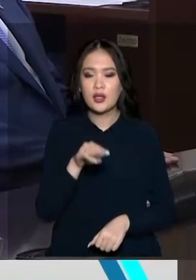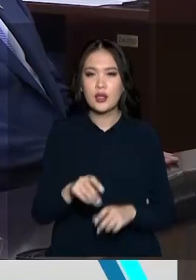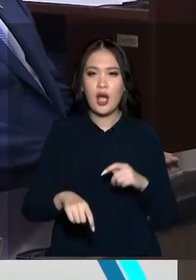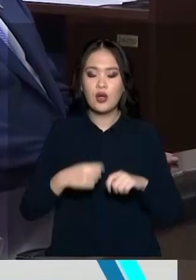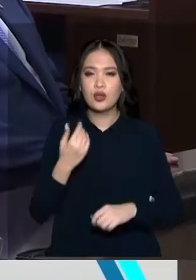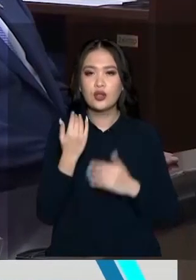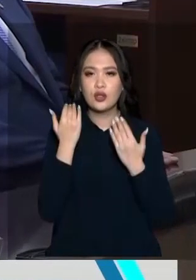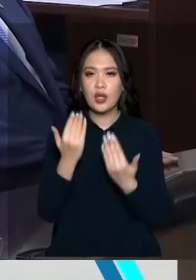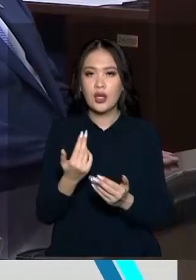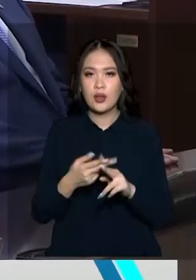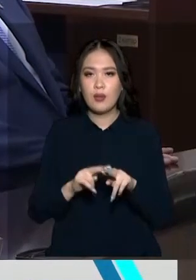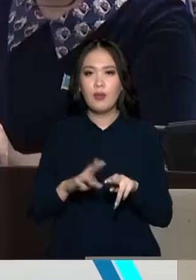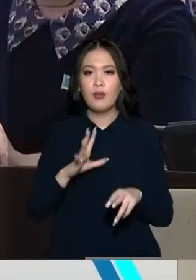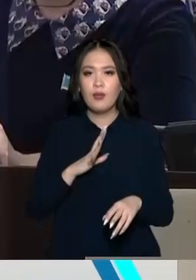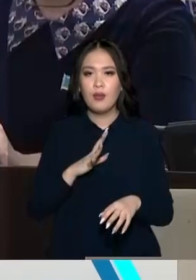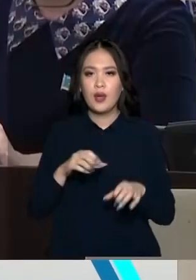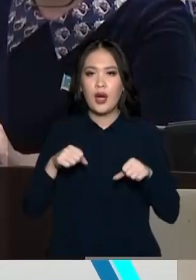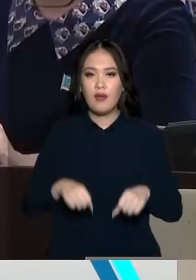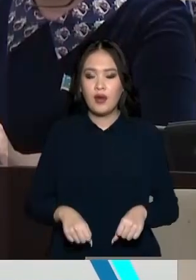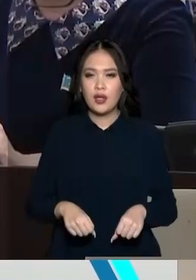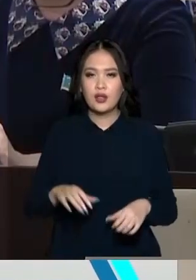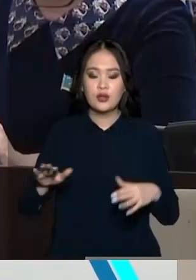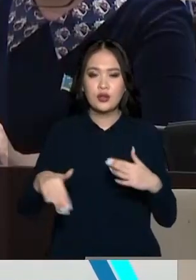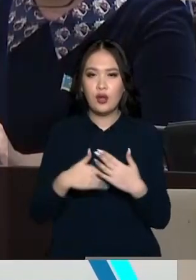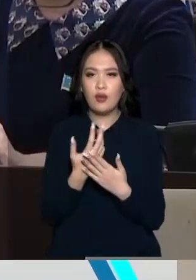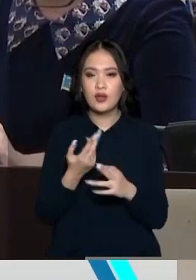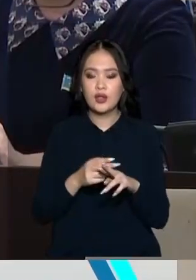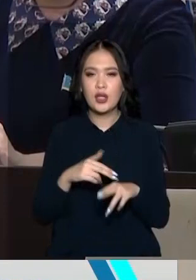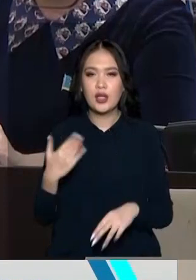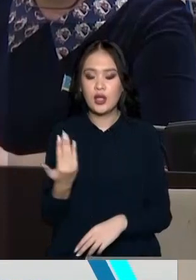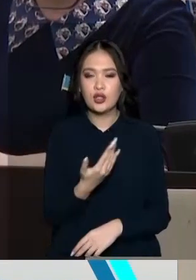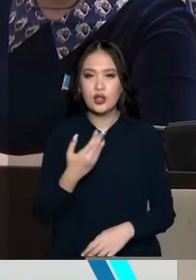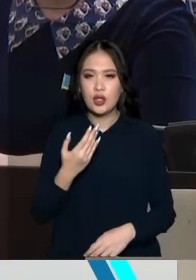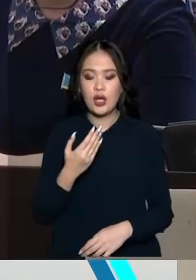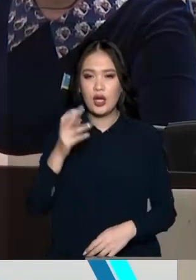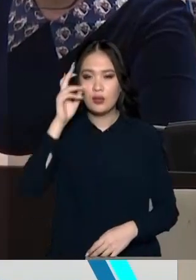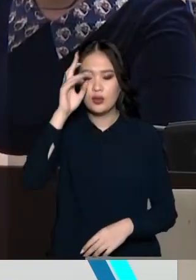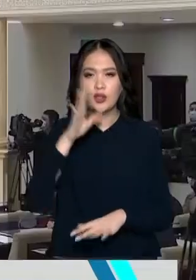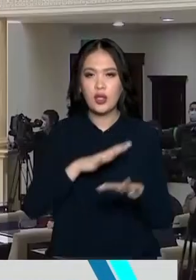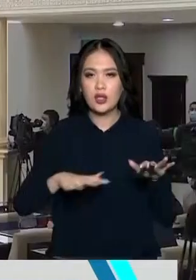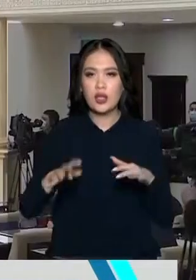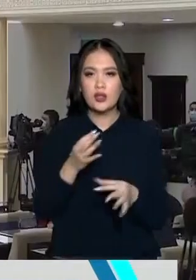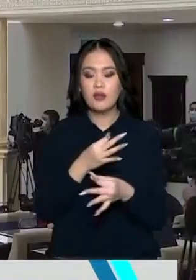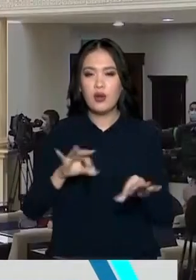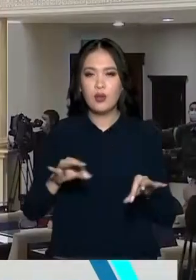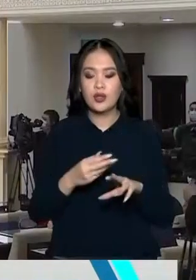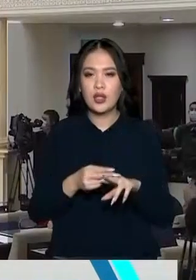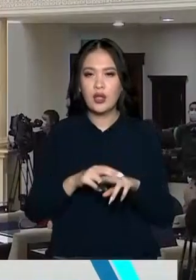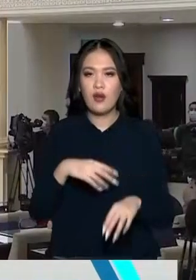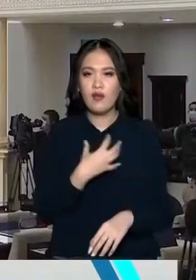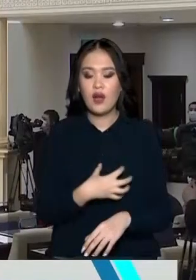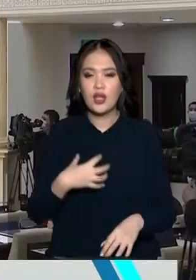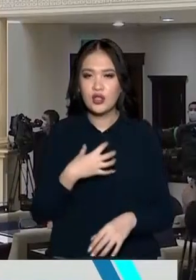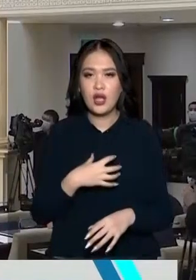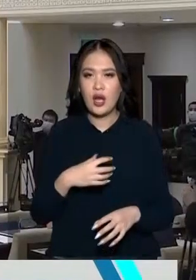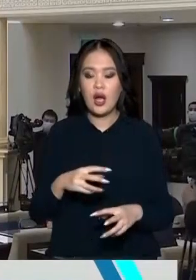нарушают их конституционные права. Это новая возможность для наших граждан защитить свои права и свободы. Важно, что